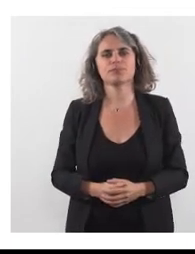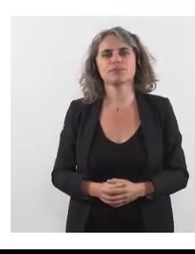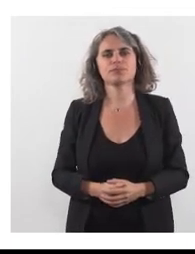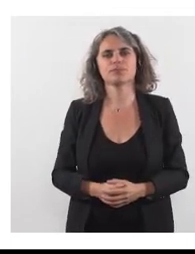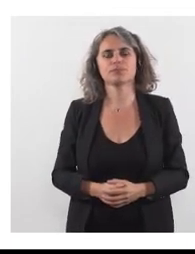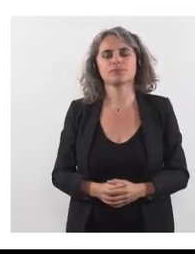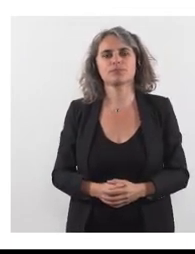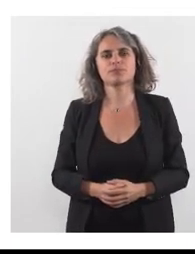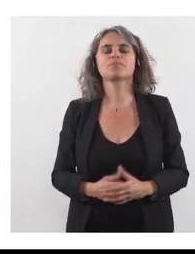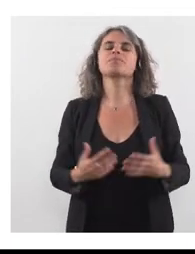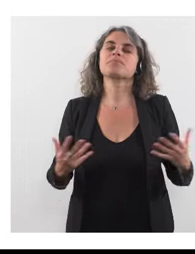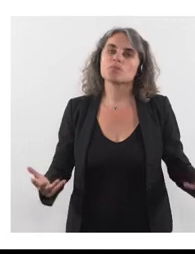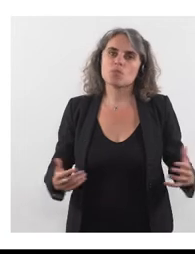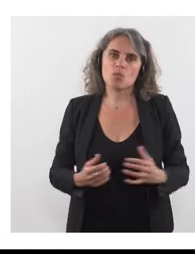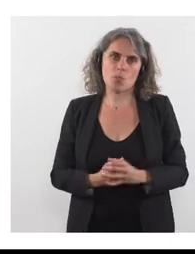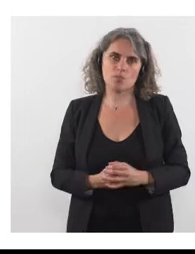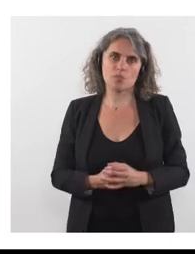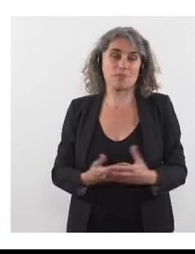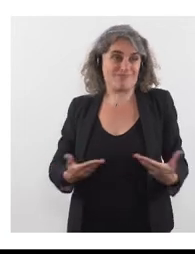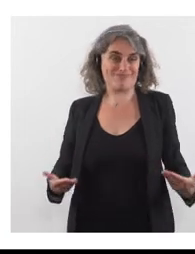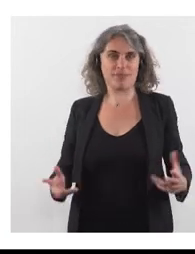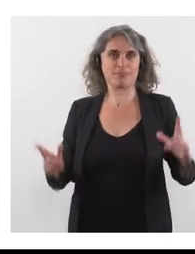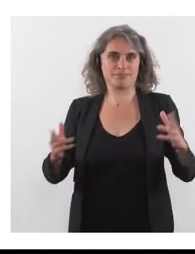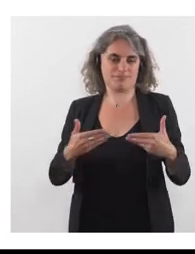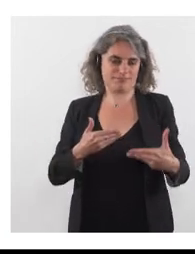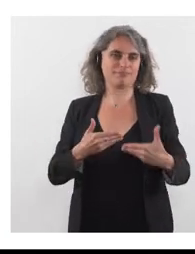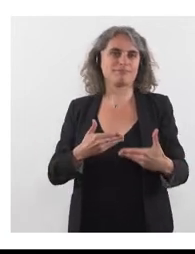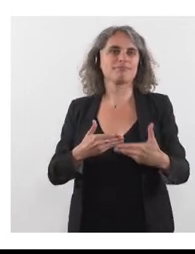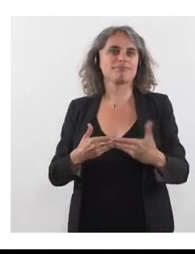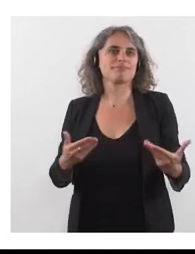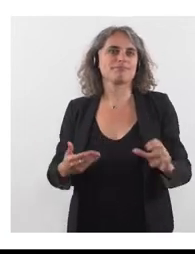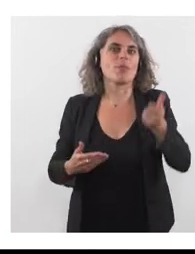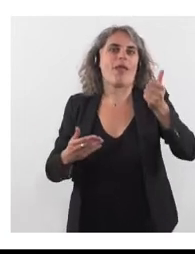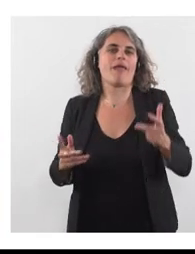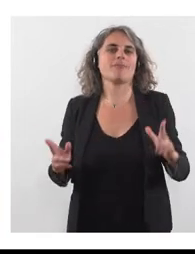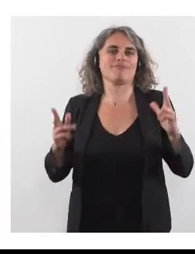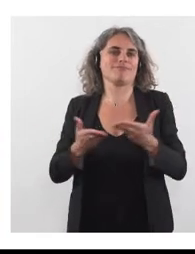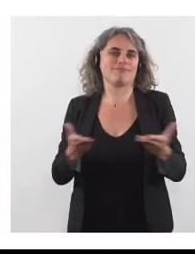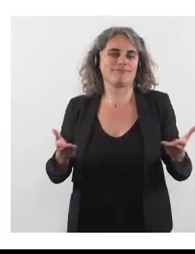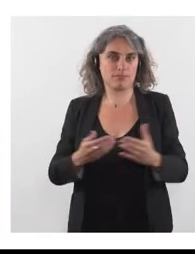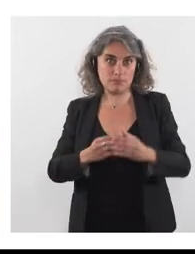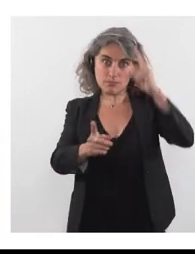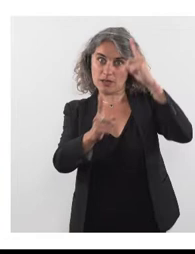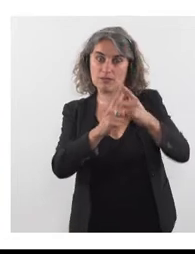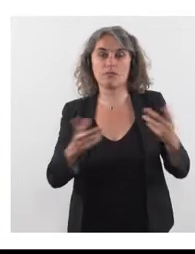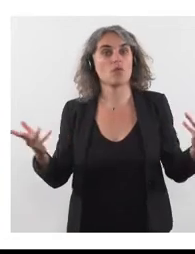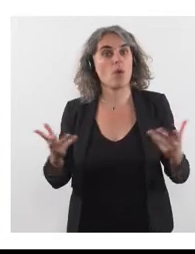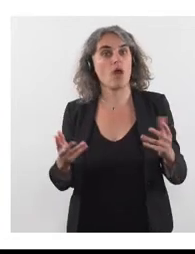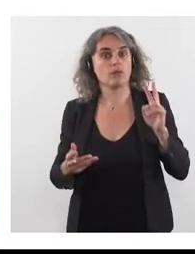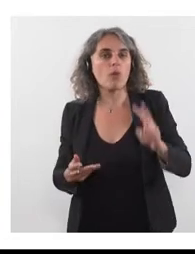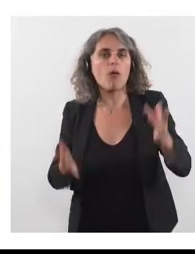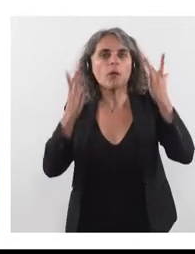Alors, l'objectif de la table ronde ici, de cette première table ronde, c'est vraiment de bénéficier d'un